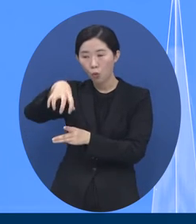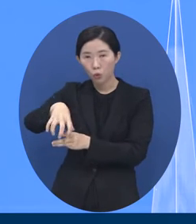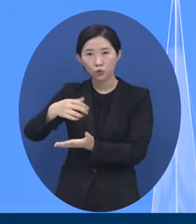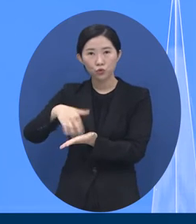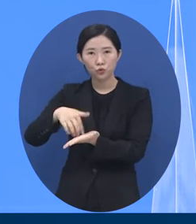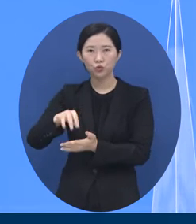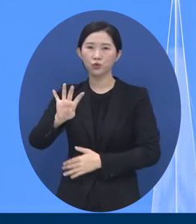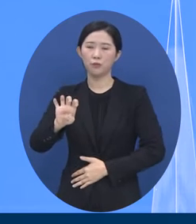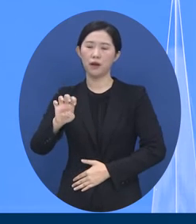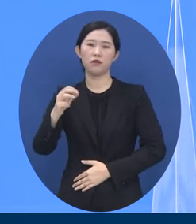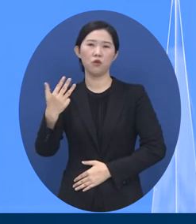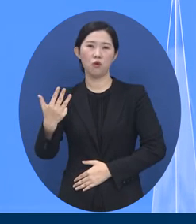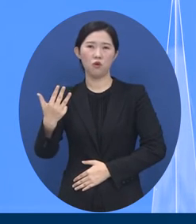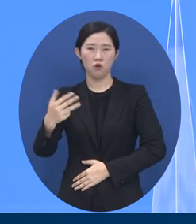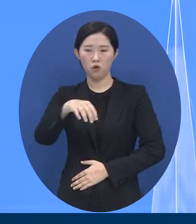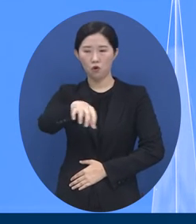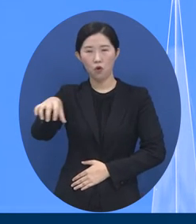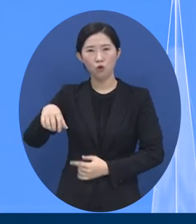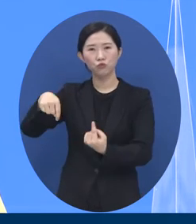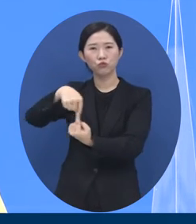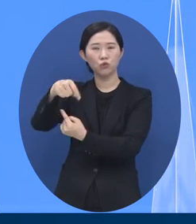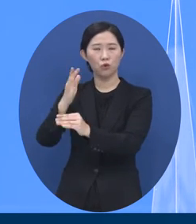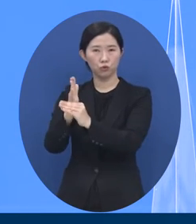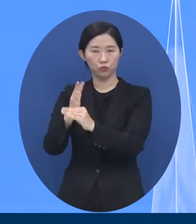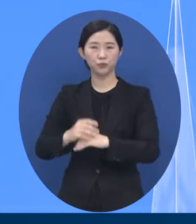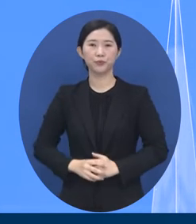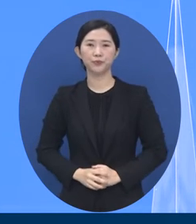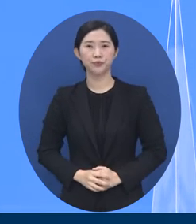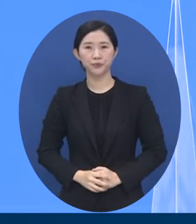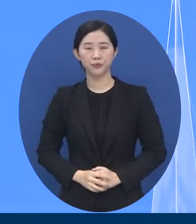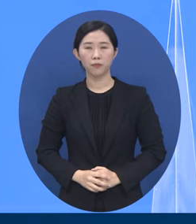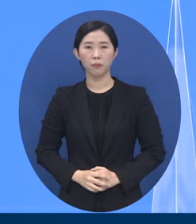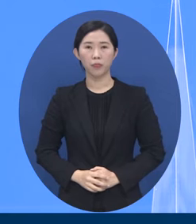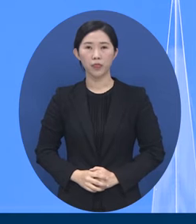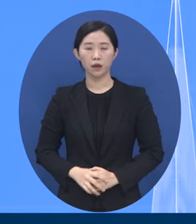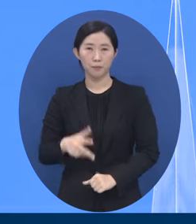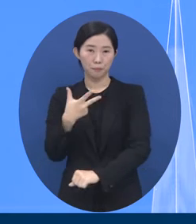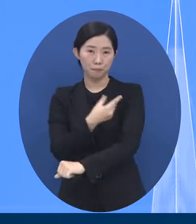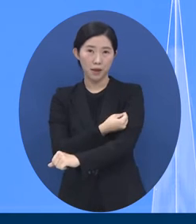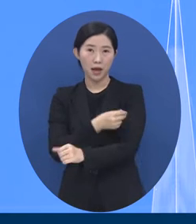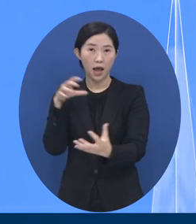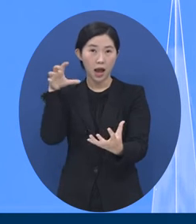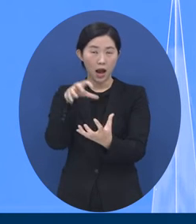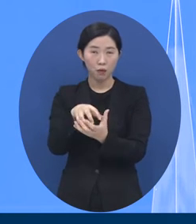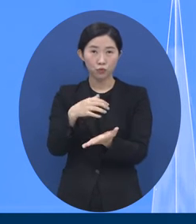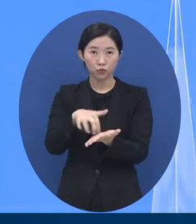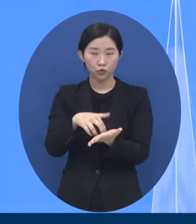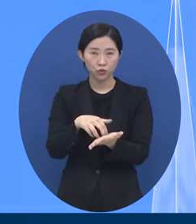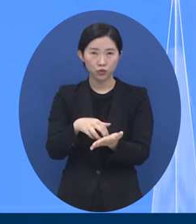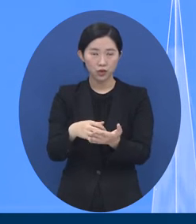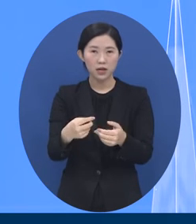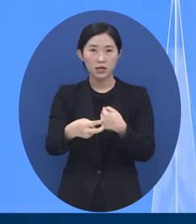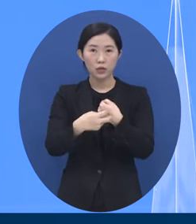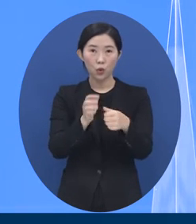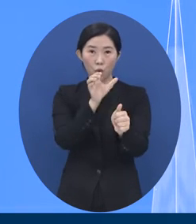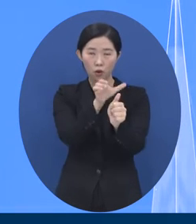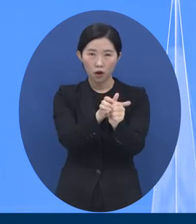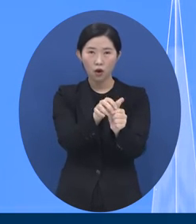총 48개소가 설치되어 운영 중입니다. 누적 접종자 수는 위탁